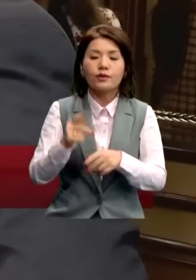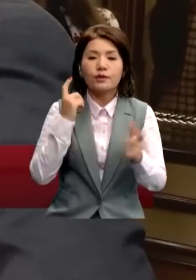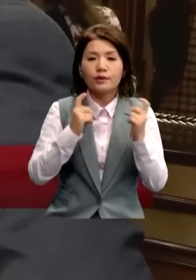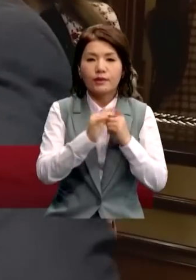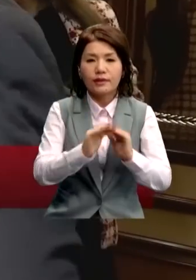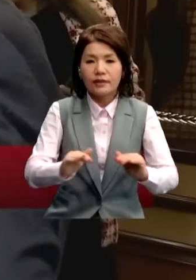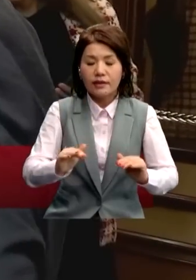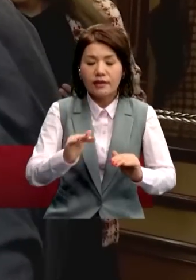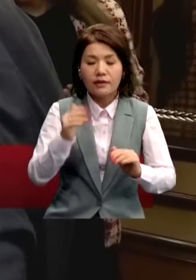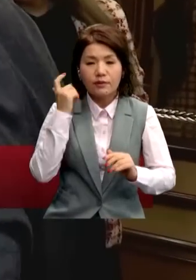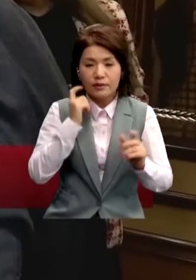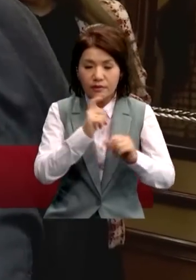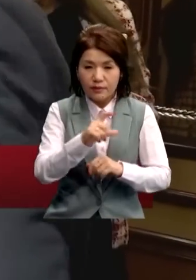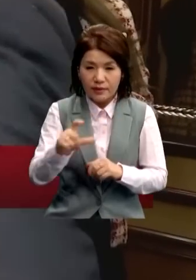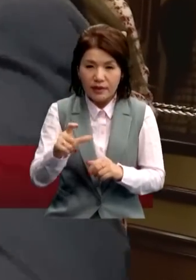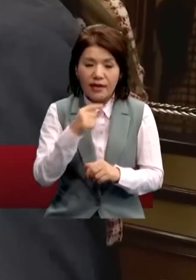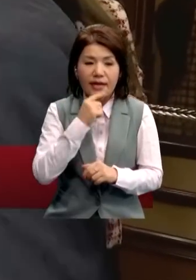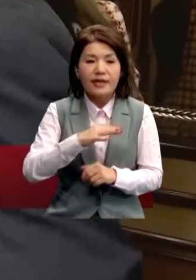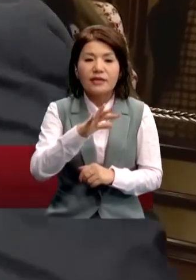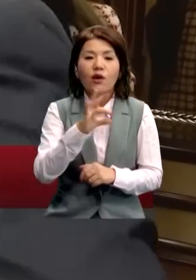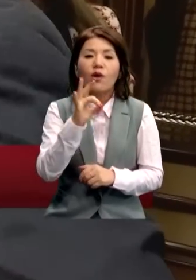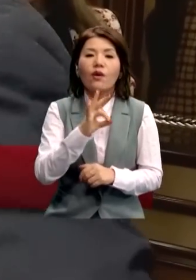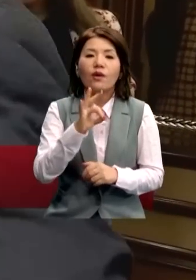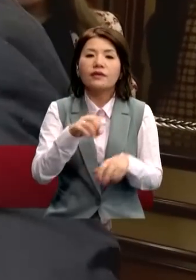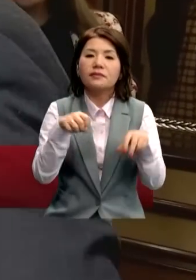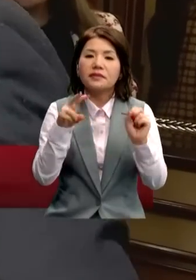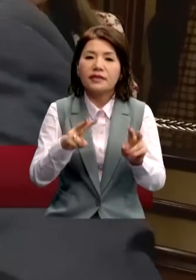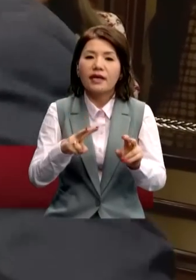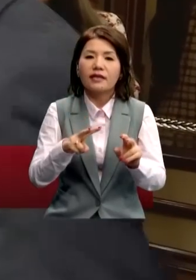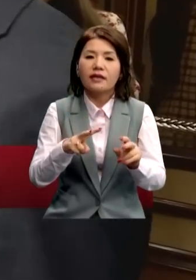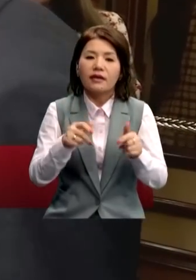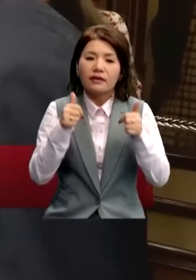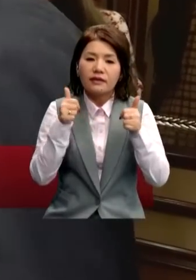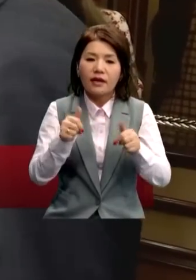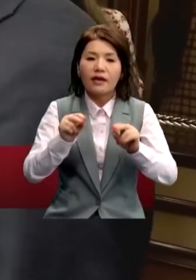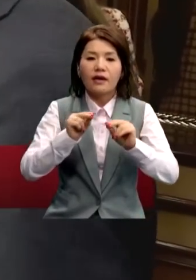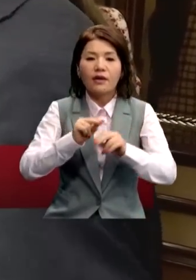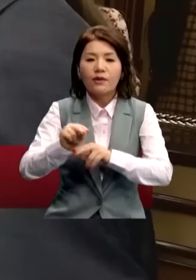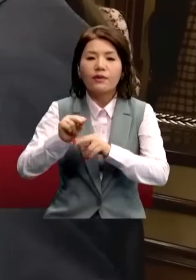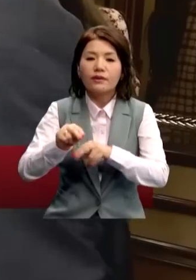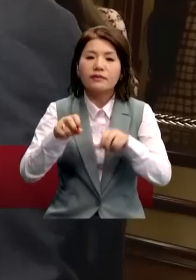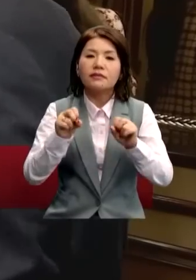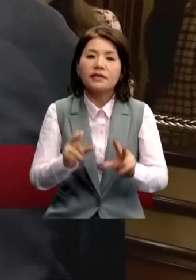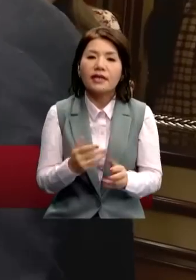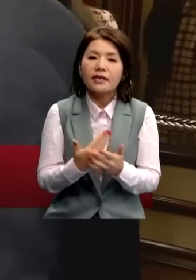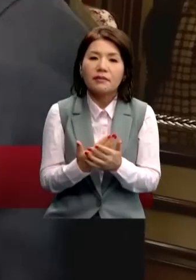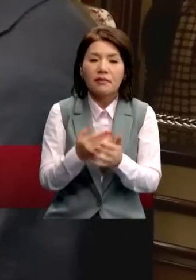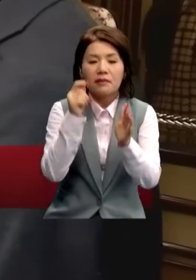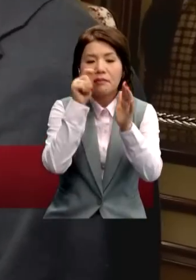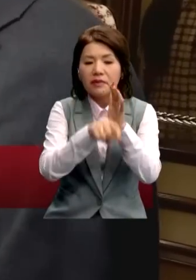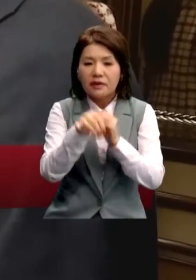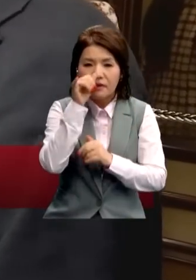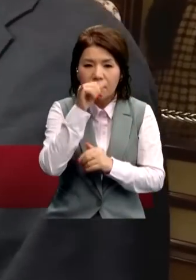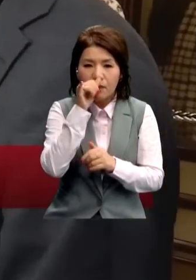студенттерге Ресейдің мысалғы жасағатқан арнайы операциясы дұрыс деген сондай нәрсе айтатын болса, біз оны енді тексере алмаймыз